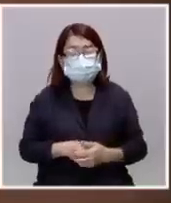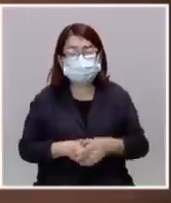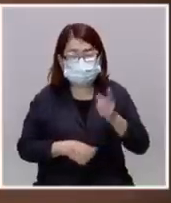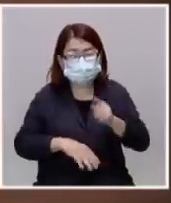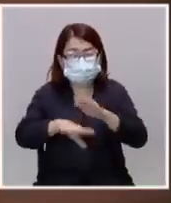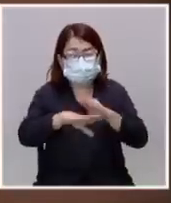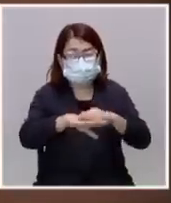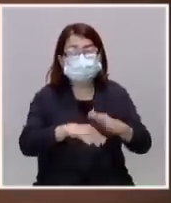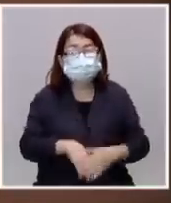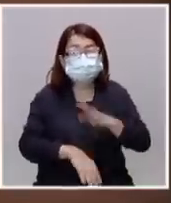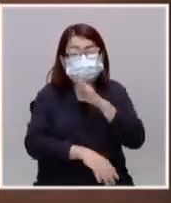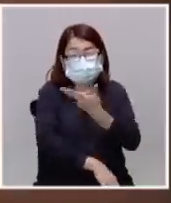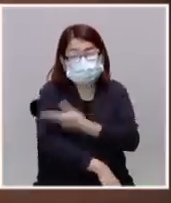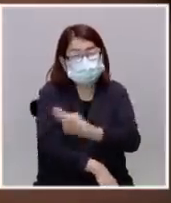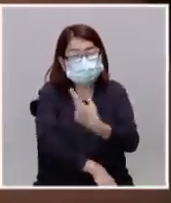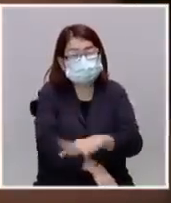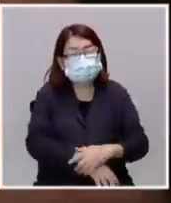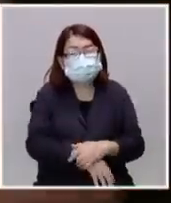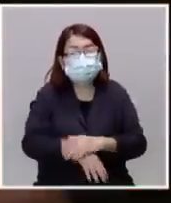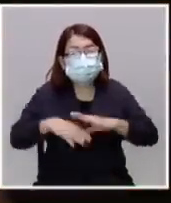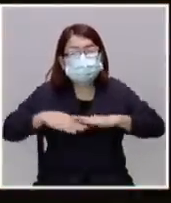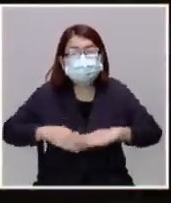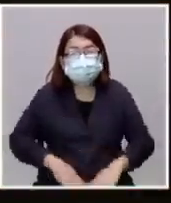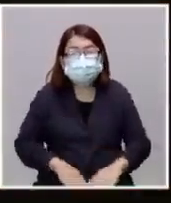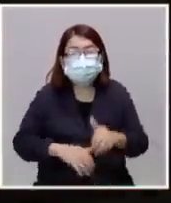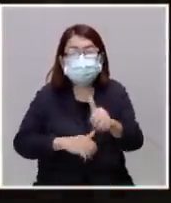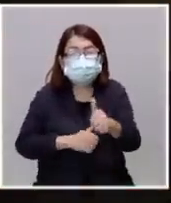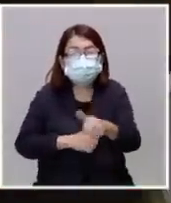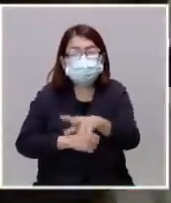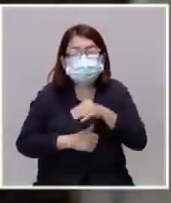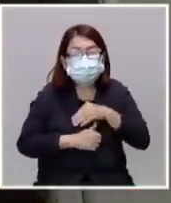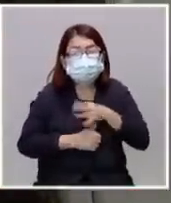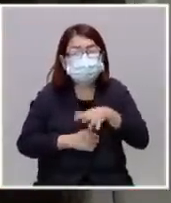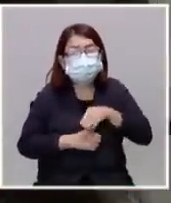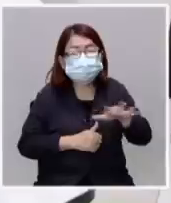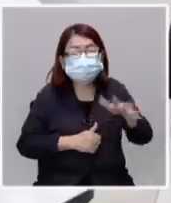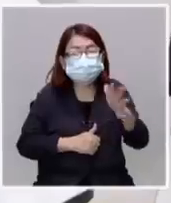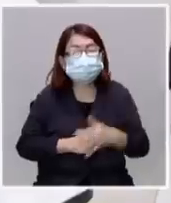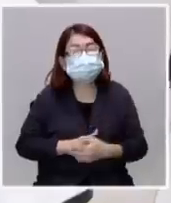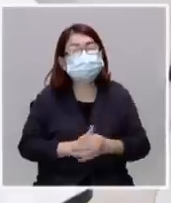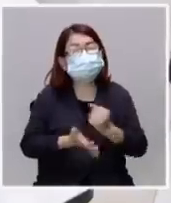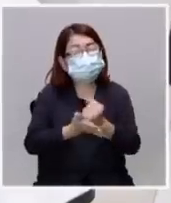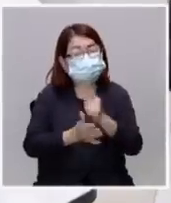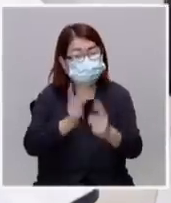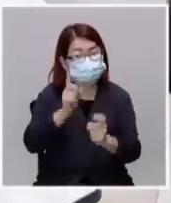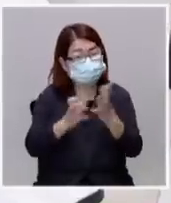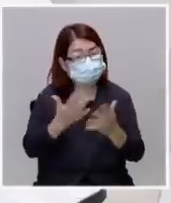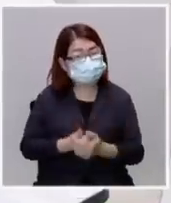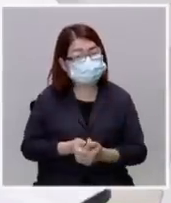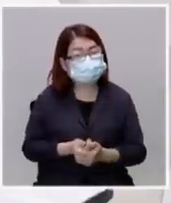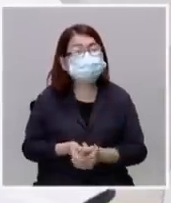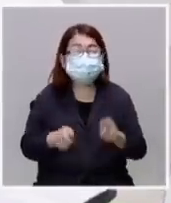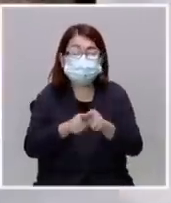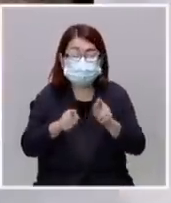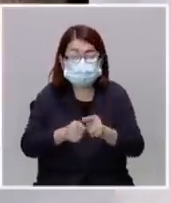ยว่าการลดการแพร่ระบาดไม่เพียงแต่จำเป็นในการรักษาชีวิตผู้คนเท่านั้นแต่ว่ายังช่วยลดปัญหาจากเชื้อโควิดกลายพันธุ์อีก